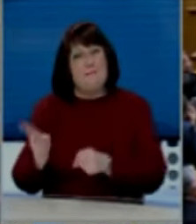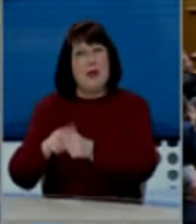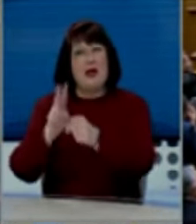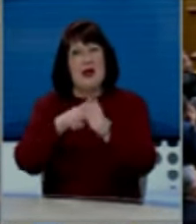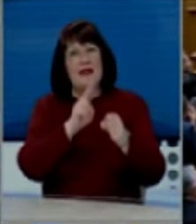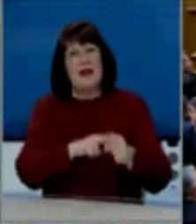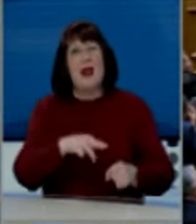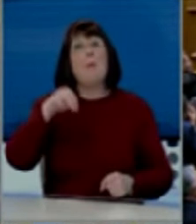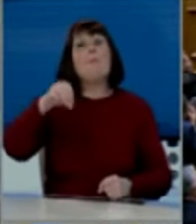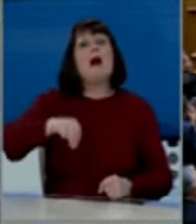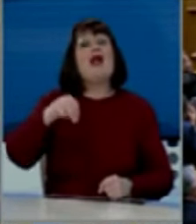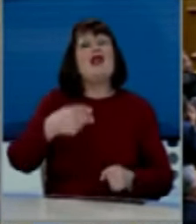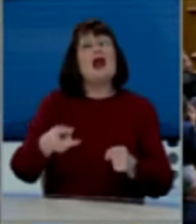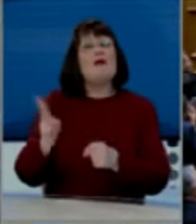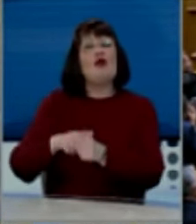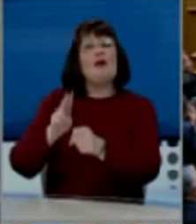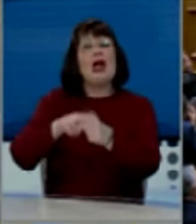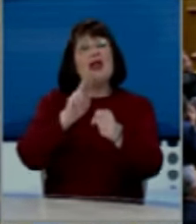τους στη Μάντρα.